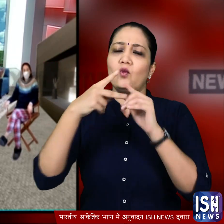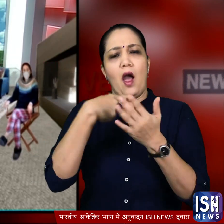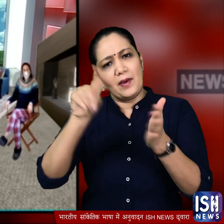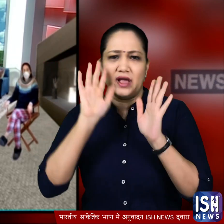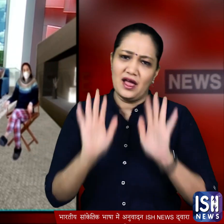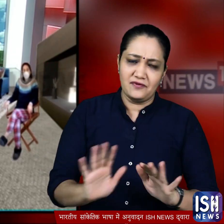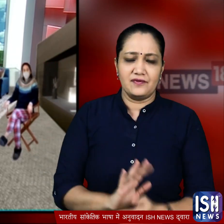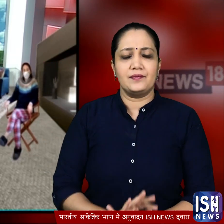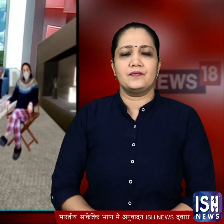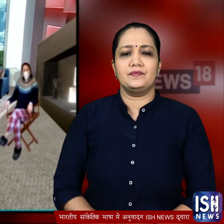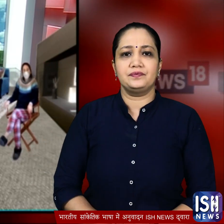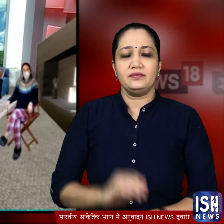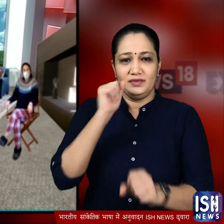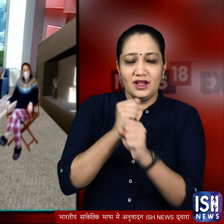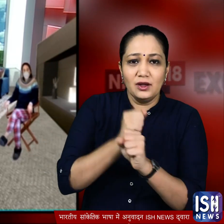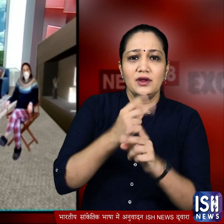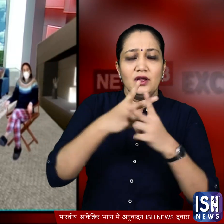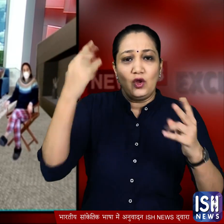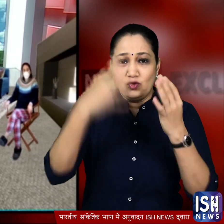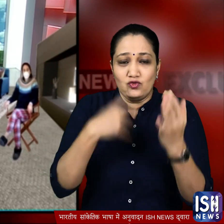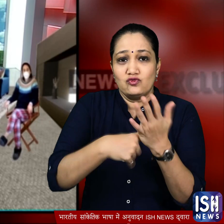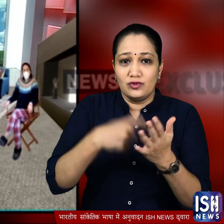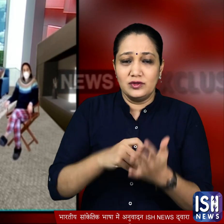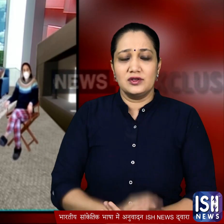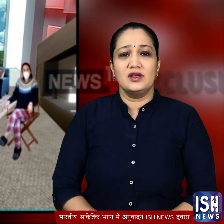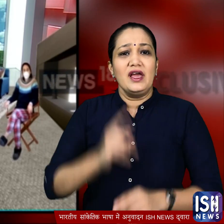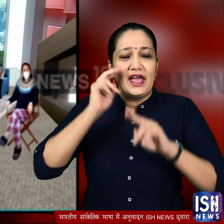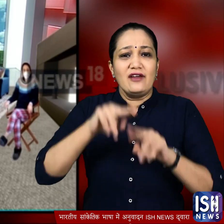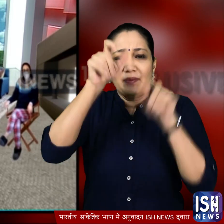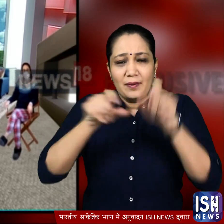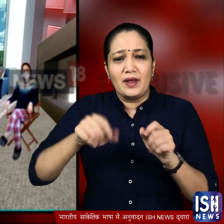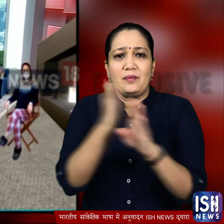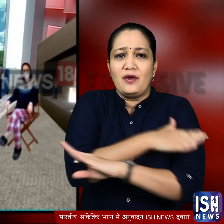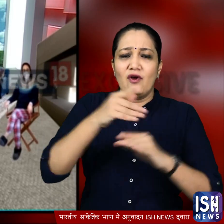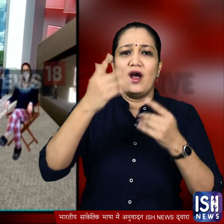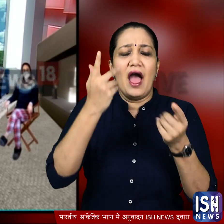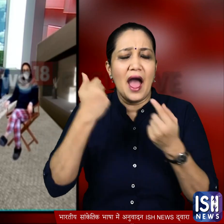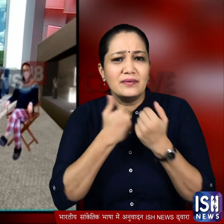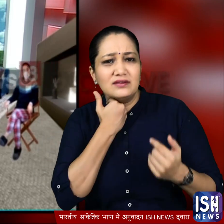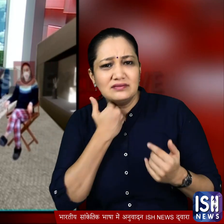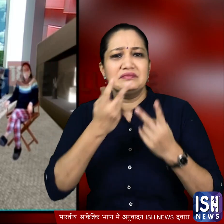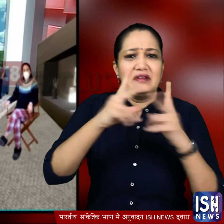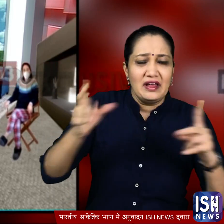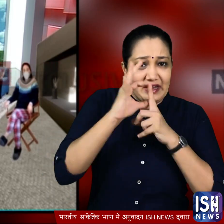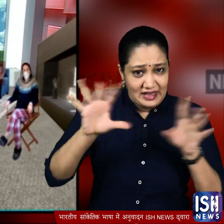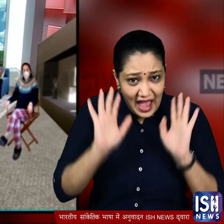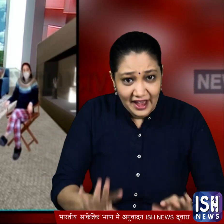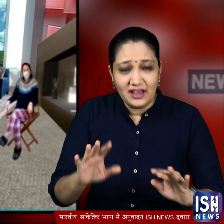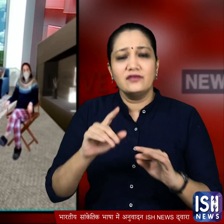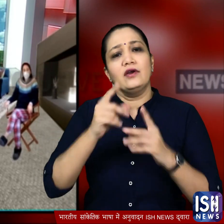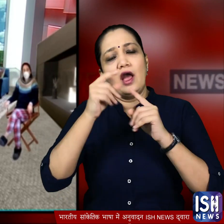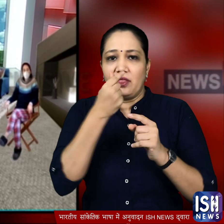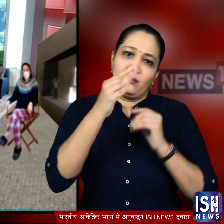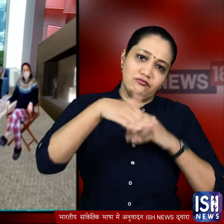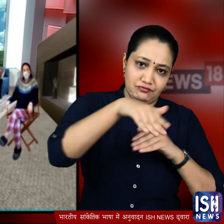इस्तेमाल की इजाजत दी गई। सरकार के नए निर्देशों के मुताबिक अगर इन मरीजों में पहले से कोई गंभीर बीमारी है तो उसकी